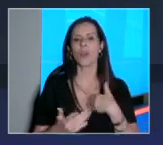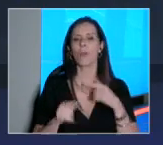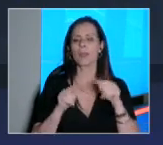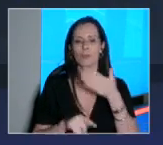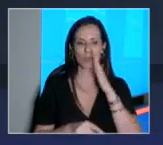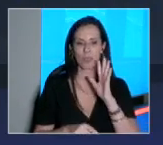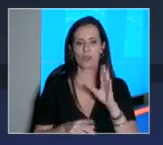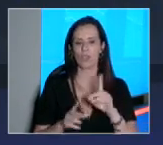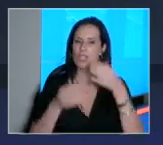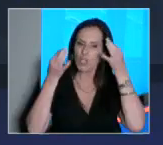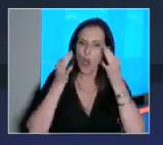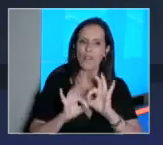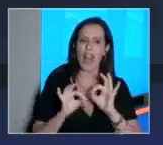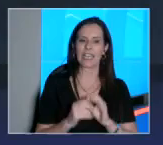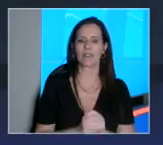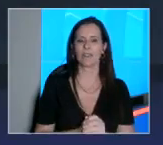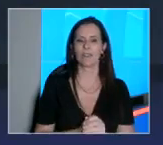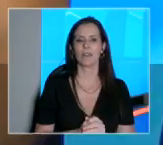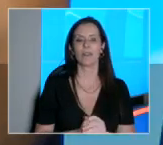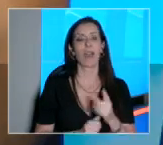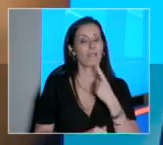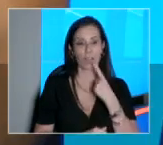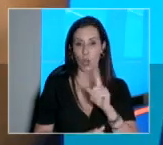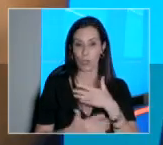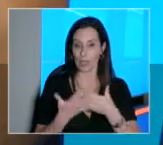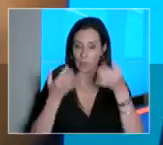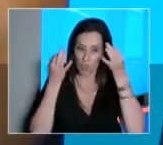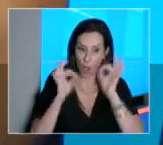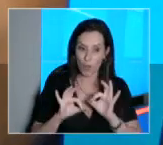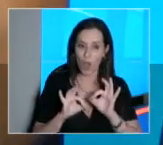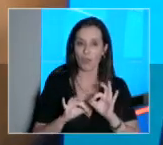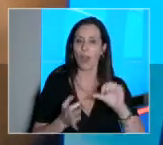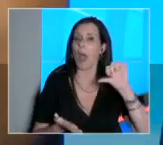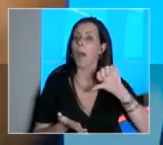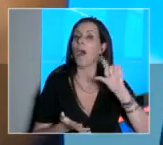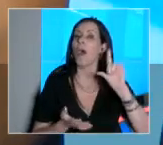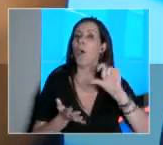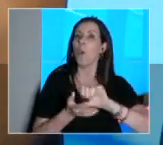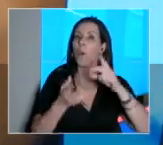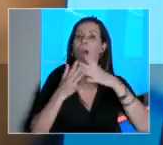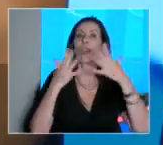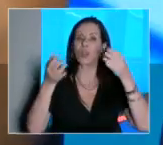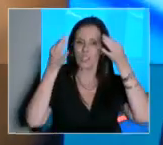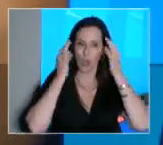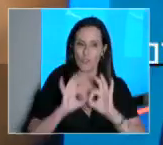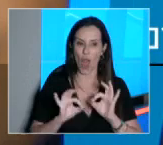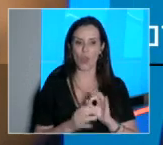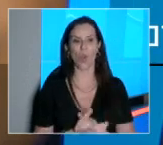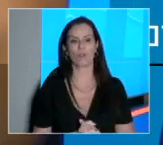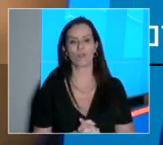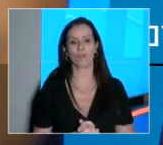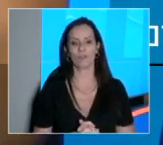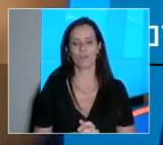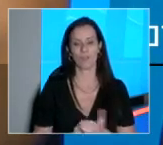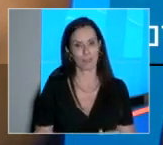מגיעים לירושלים סובלנית. אז בוא רגע, אני אתגר את זה עוד קצת ואגיד לא סתם סובלנות, אלא בירת הסובלנות. היית אומרת בירת ישראל,